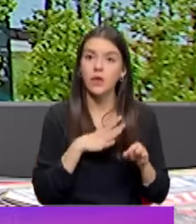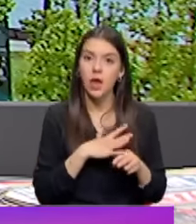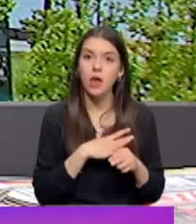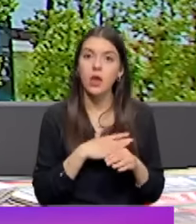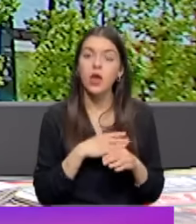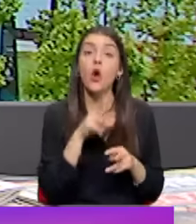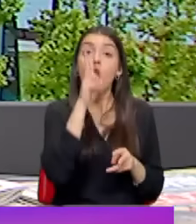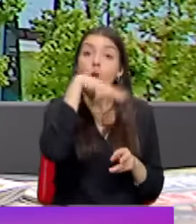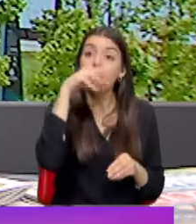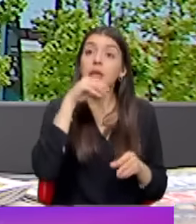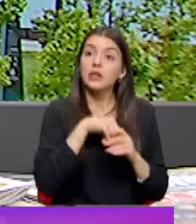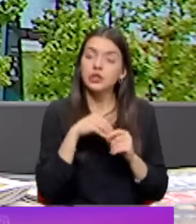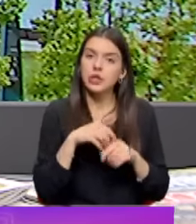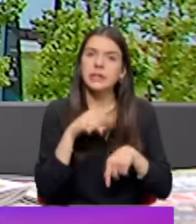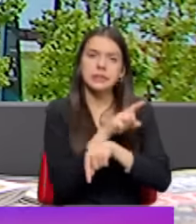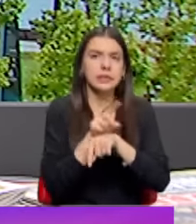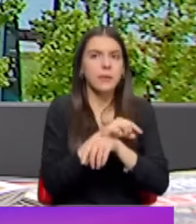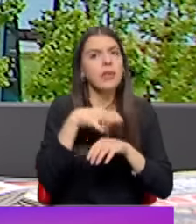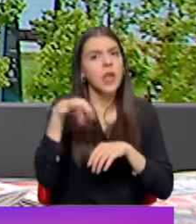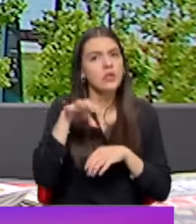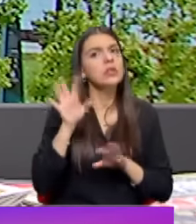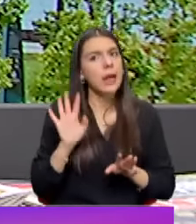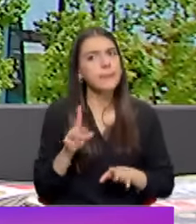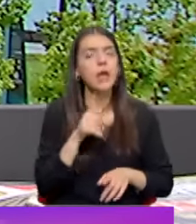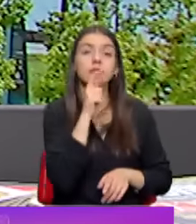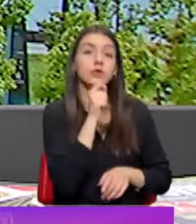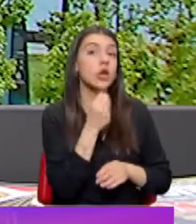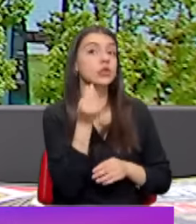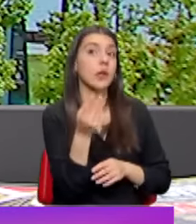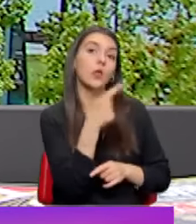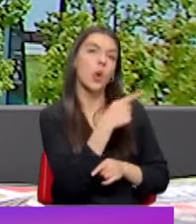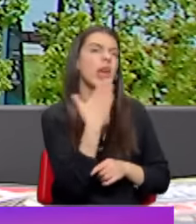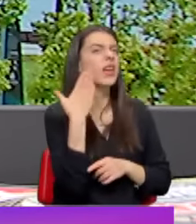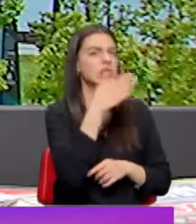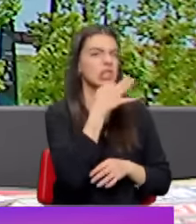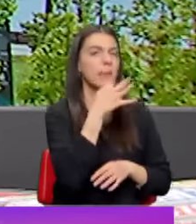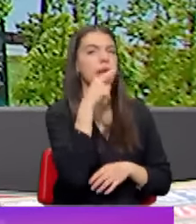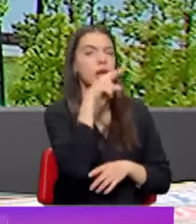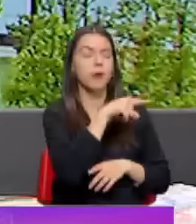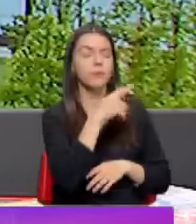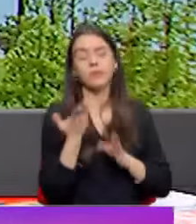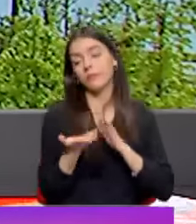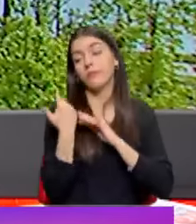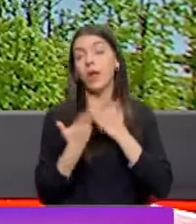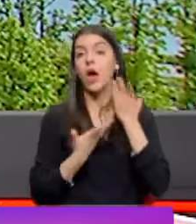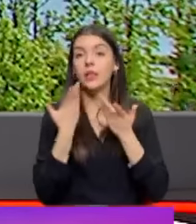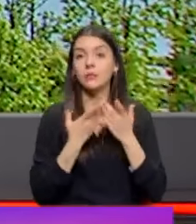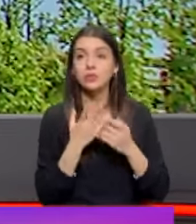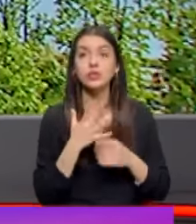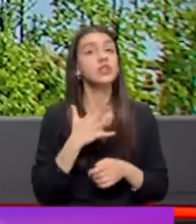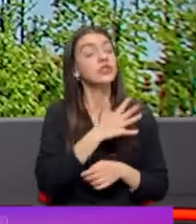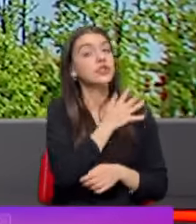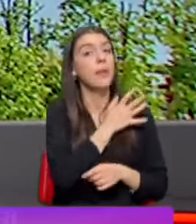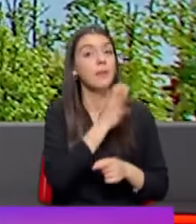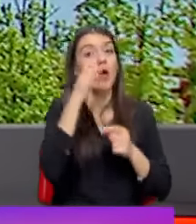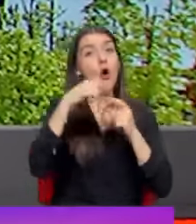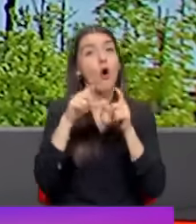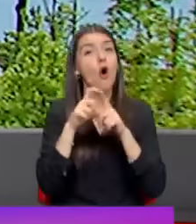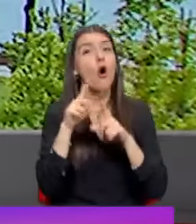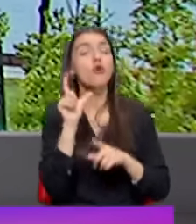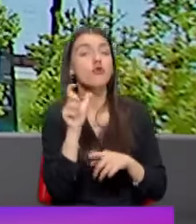vermek için zaman ayıracağız ama Ordu'ya gitmeye de söz verdik. Geçtiğimiz günlerde de aktarmıştık. CHP Ordu Milletvekili adı